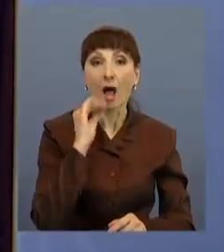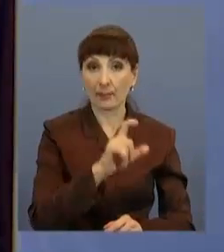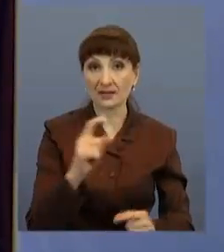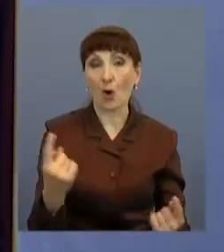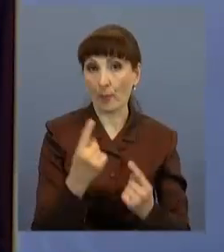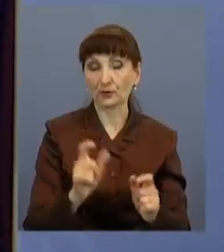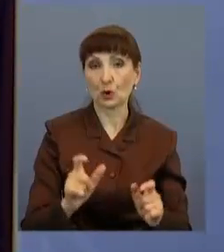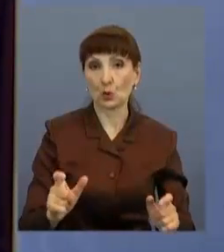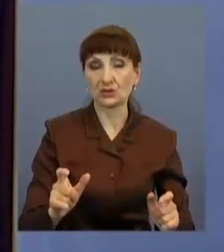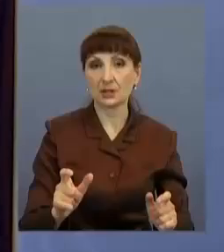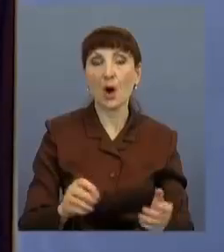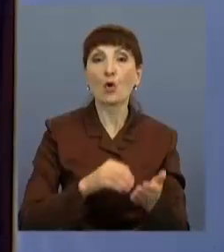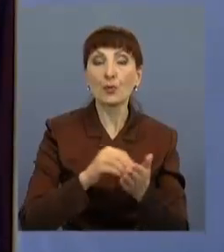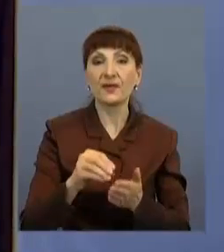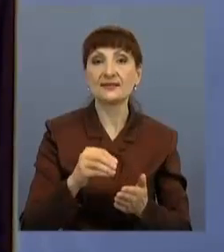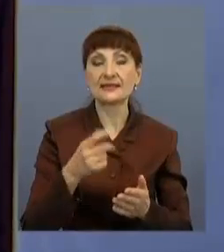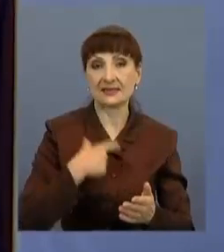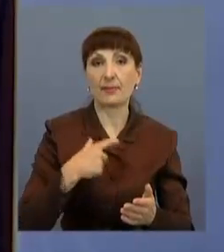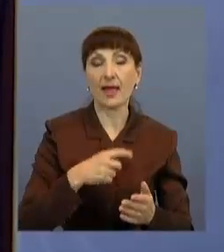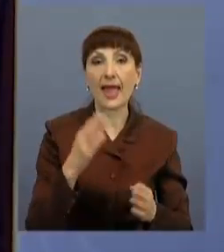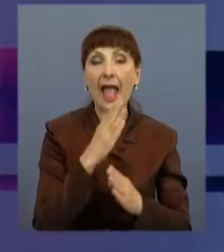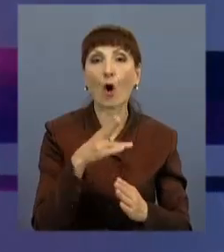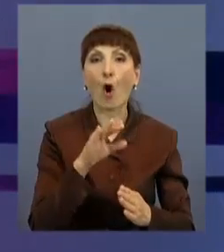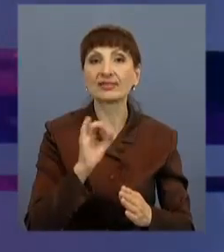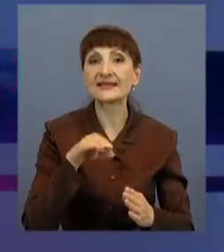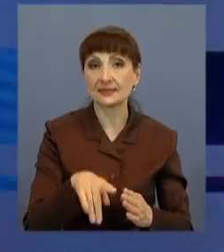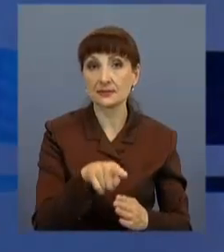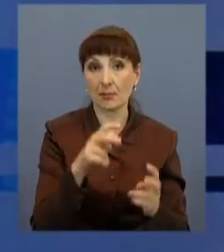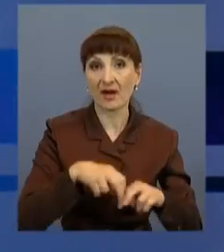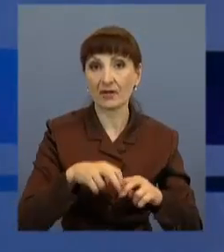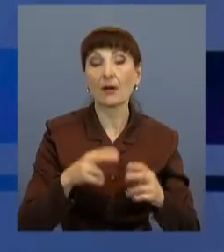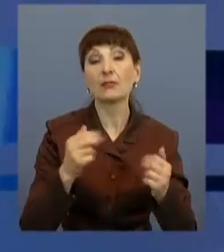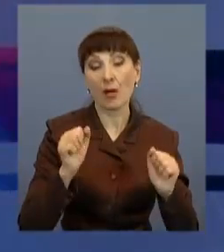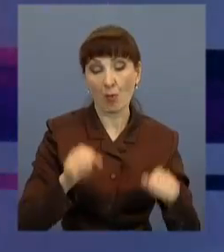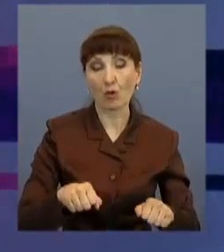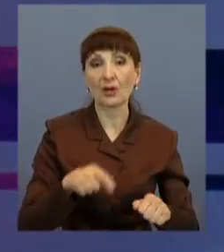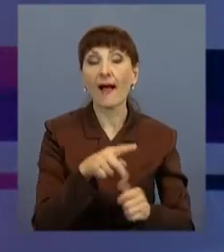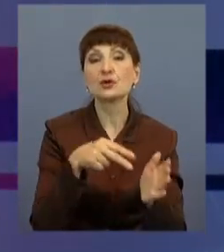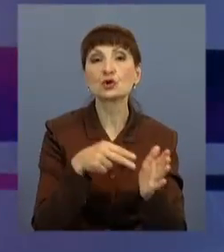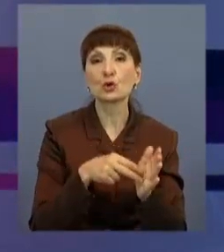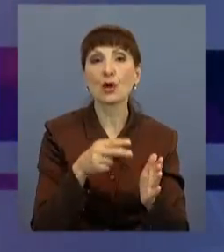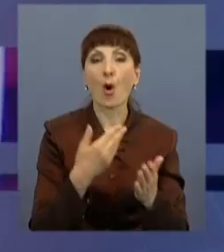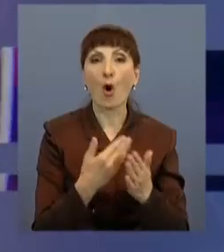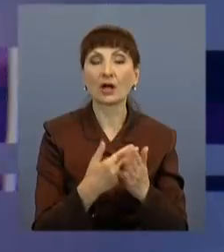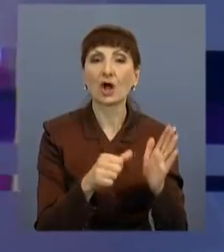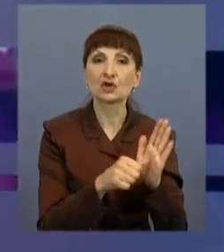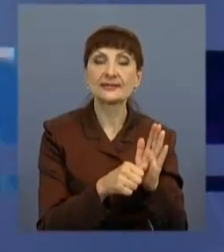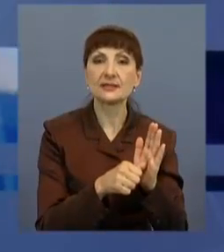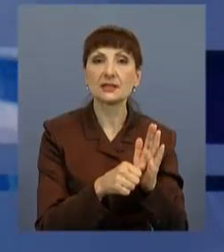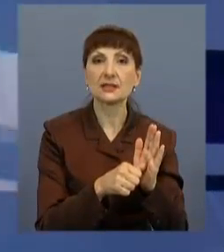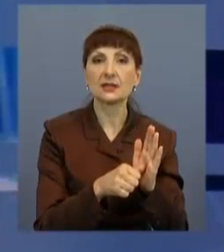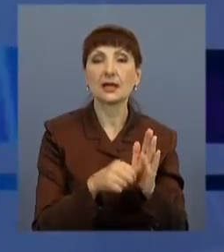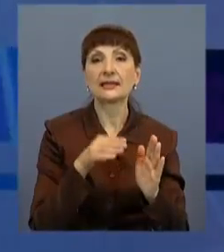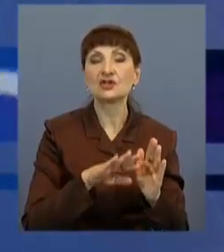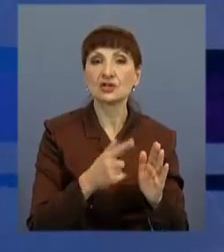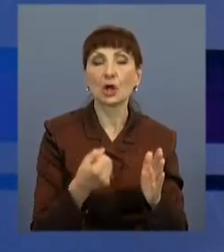обычные рядовые граждане, купить вот такой вот экотестер? Конечно, могут. Обычный экотестер стоит около 6